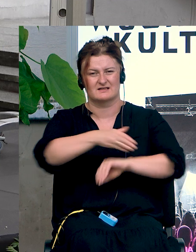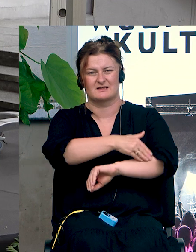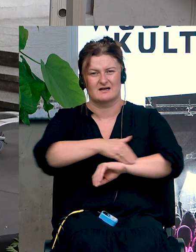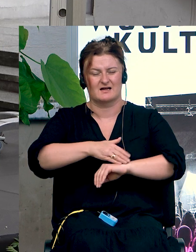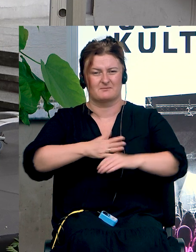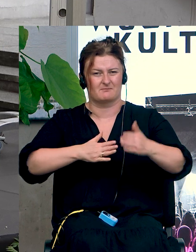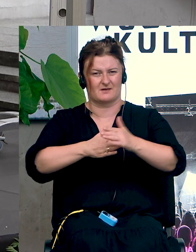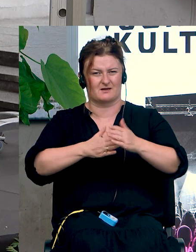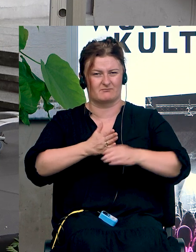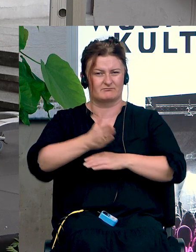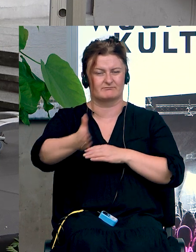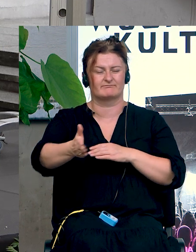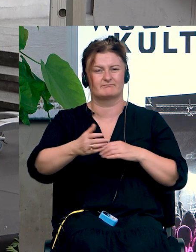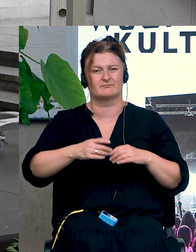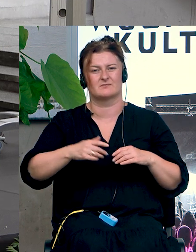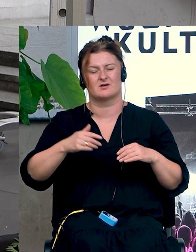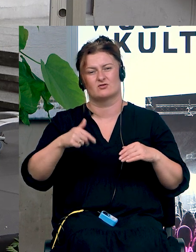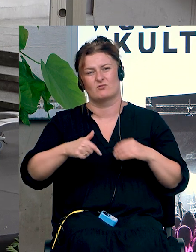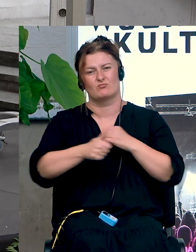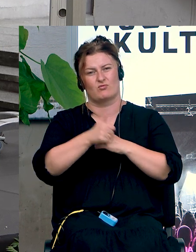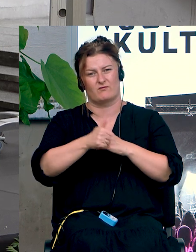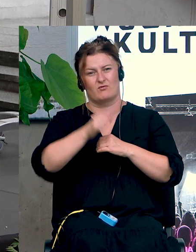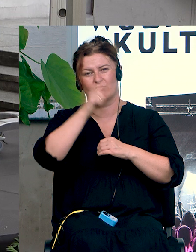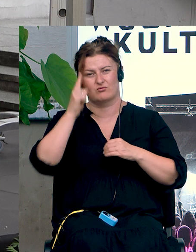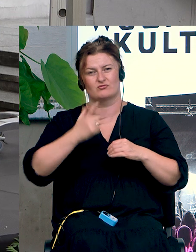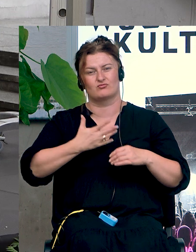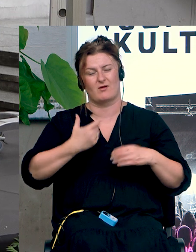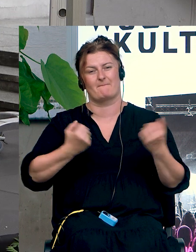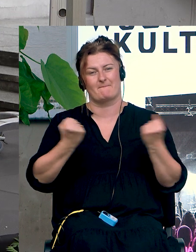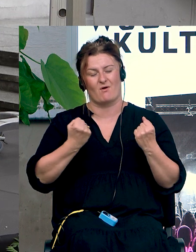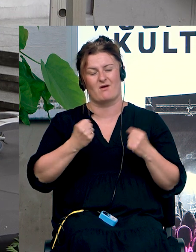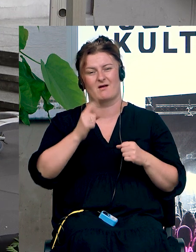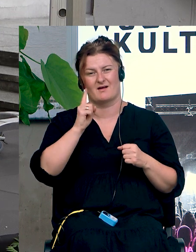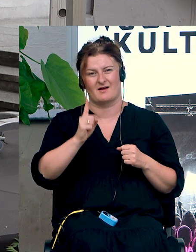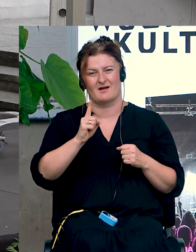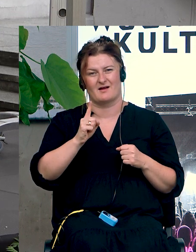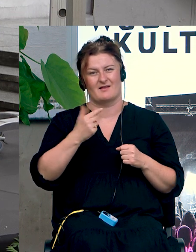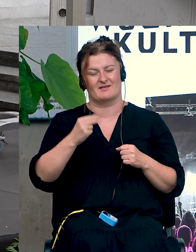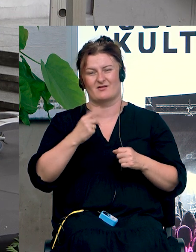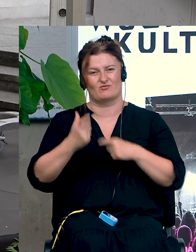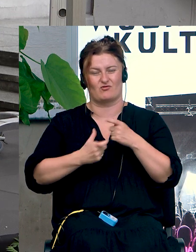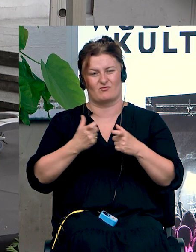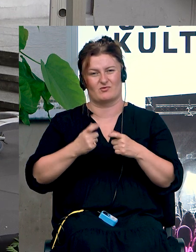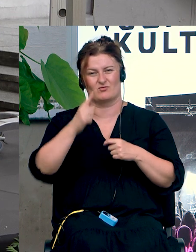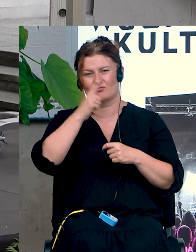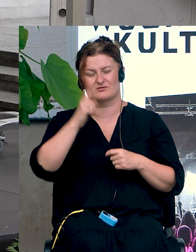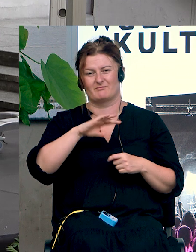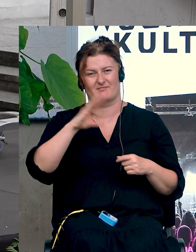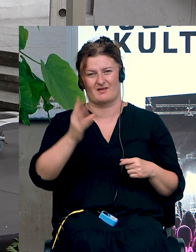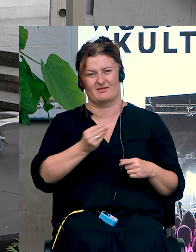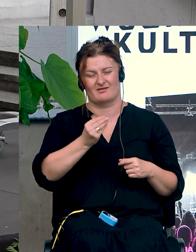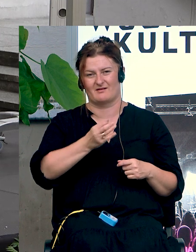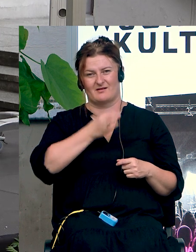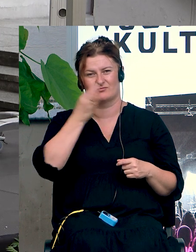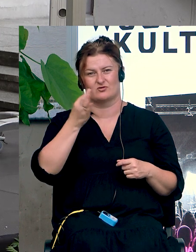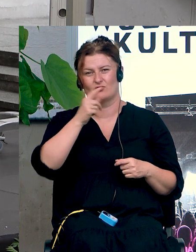сильнішими, але дуже мало кого робить кращими. Люди страждають, люди довго і важко страждають. Ті,